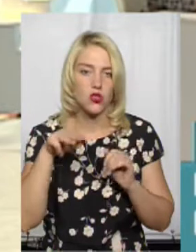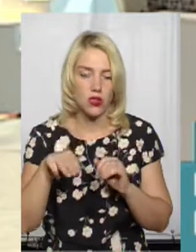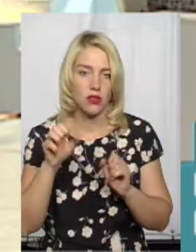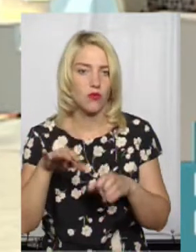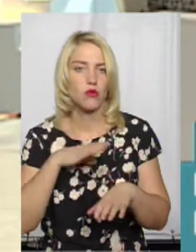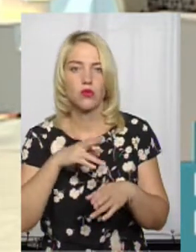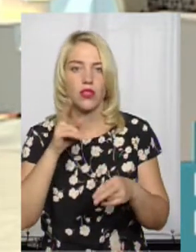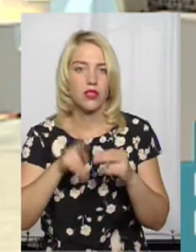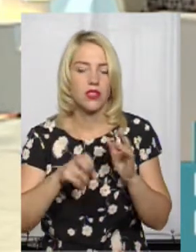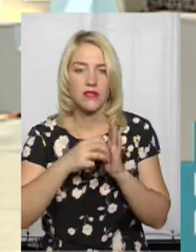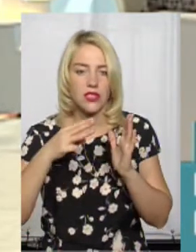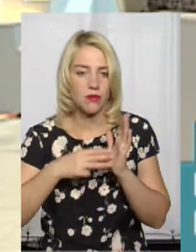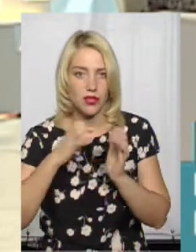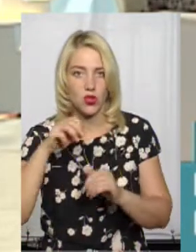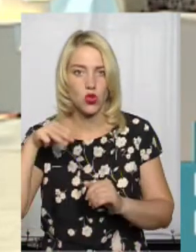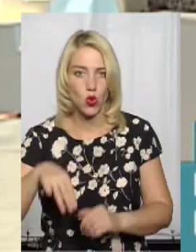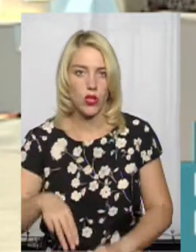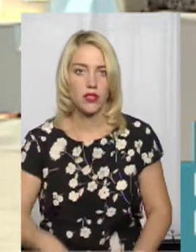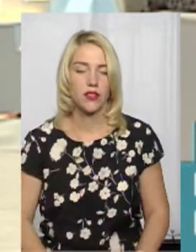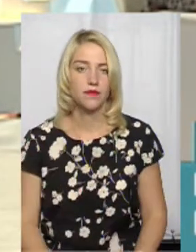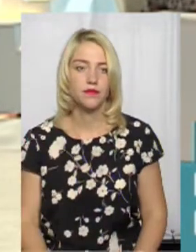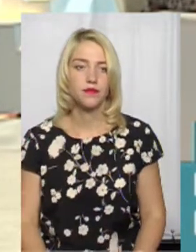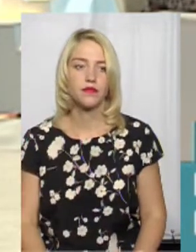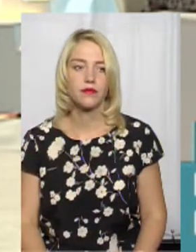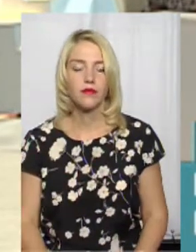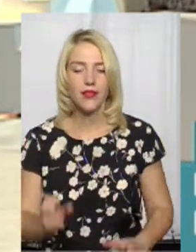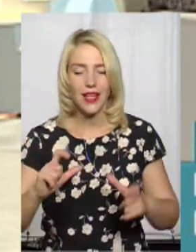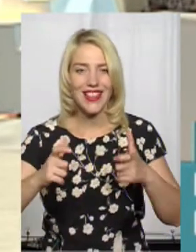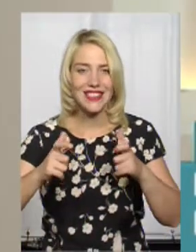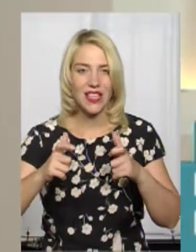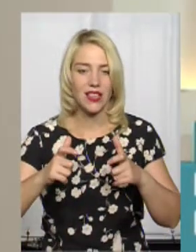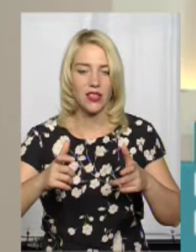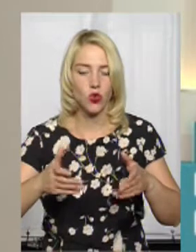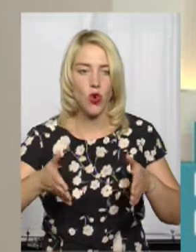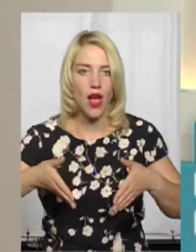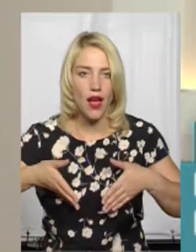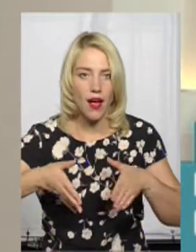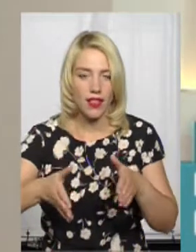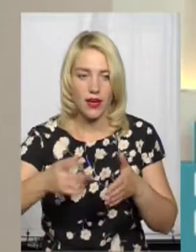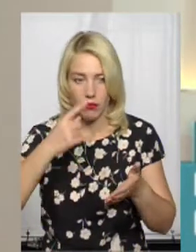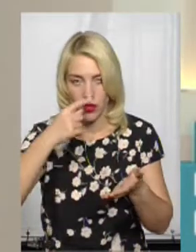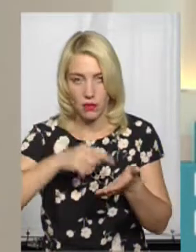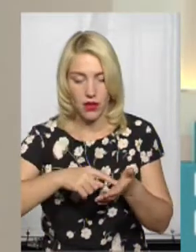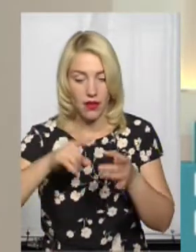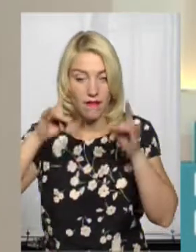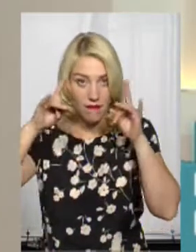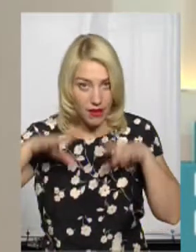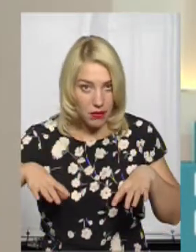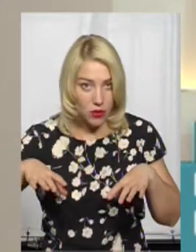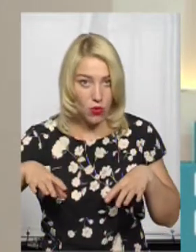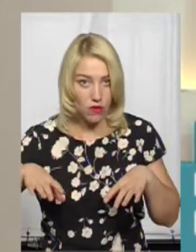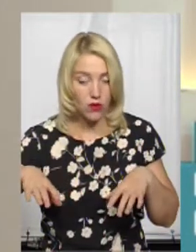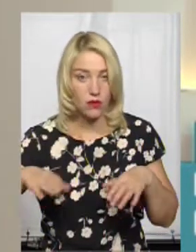кінець 18 століття. На цегляну галерею натрапили випадково,